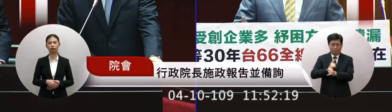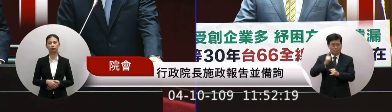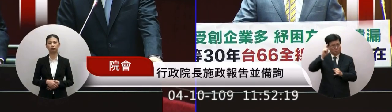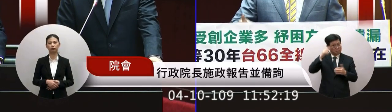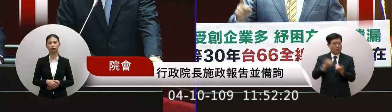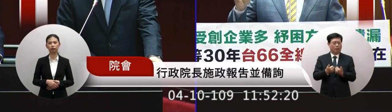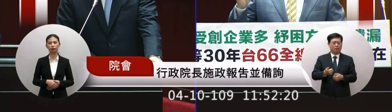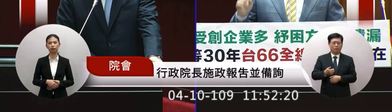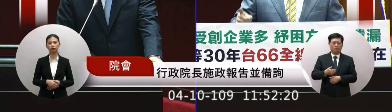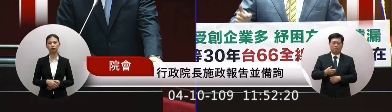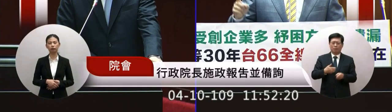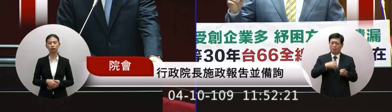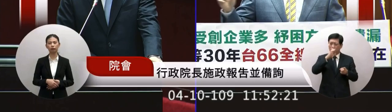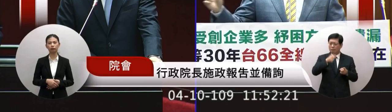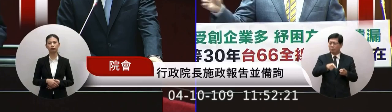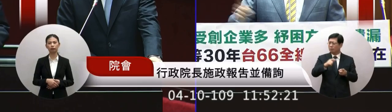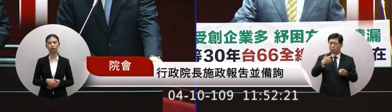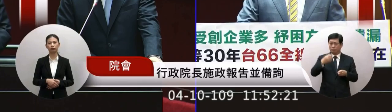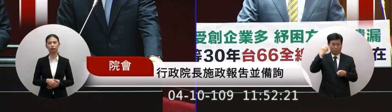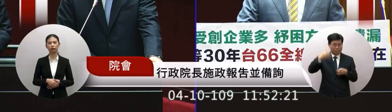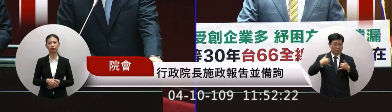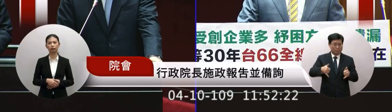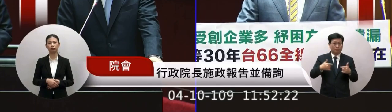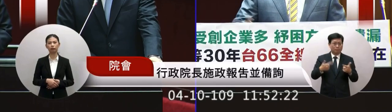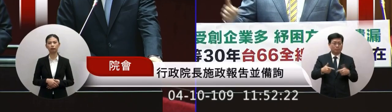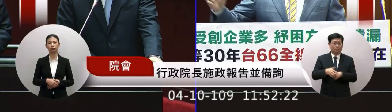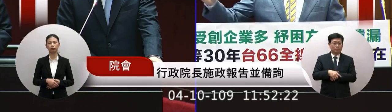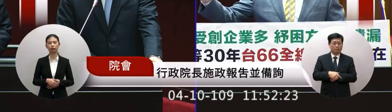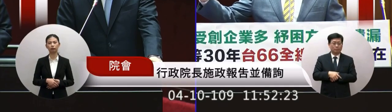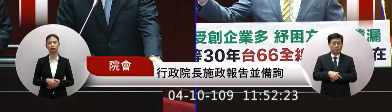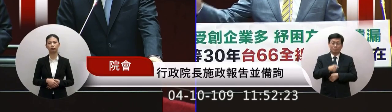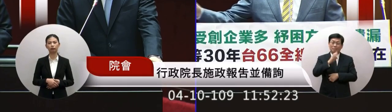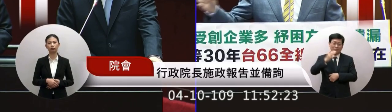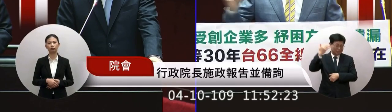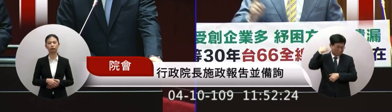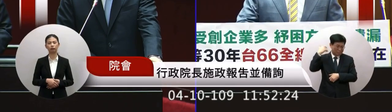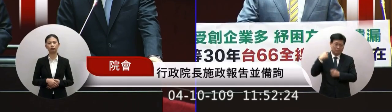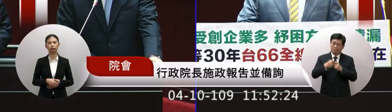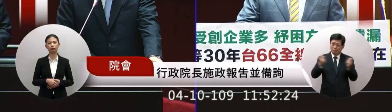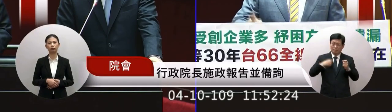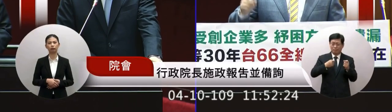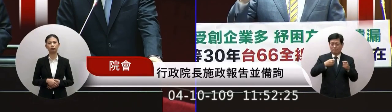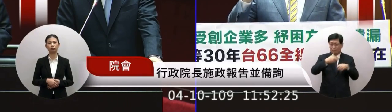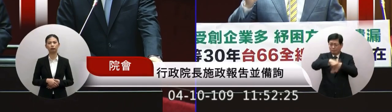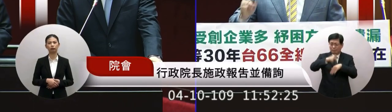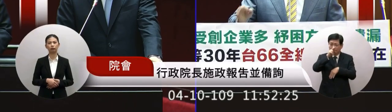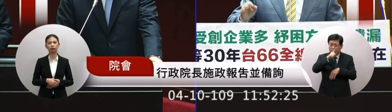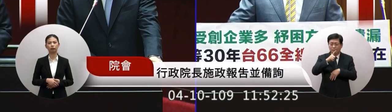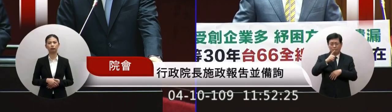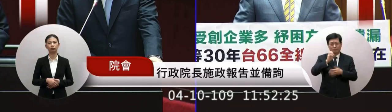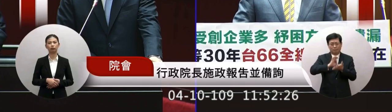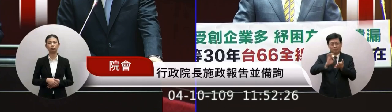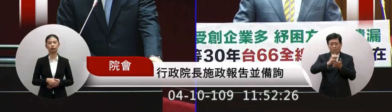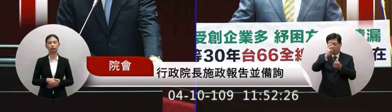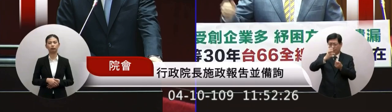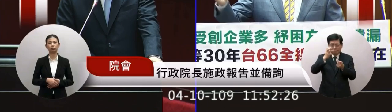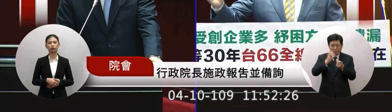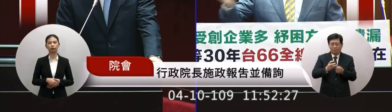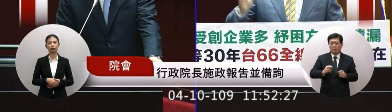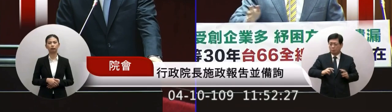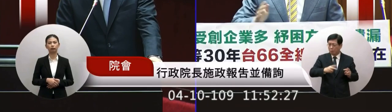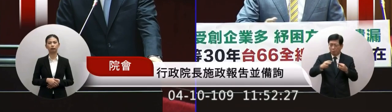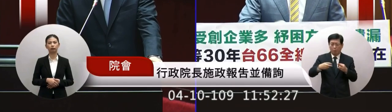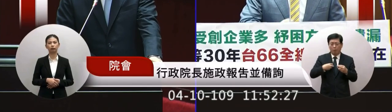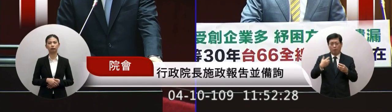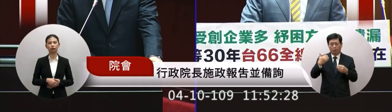好，因为这个并不是一个新的路，这个是一个历史的错误，已经花了30年去矫正，结果是